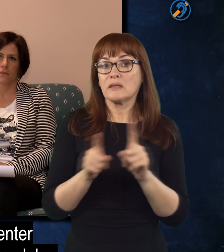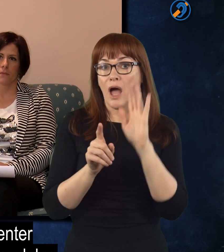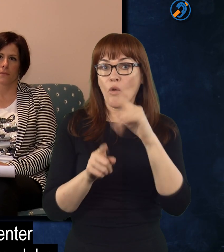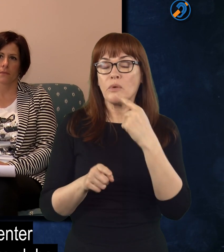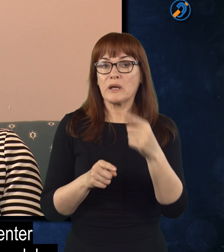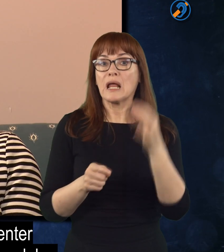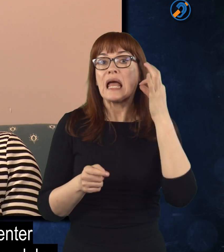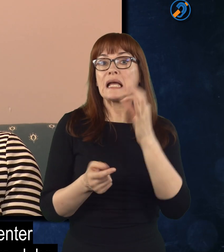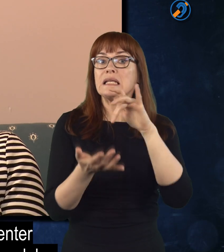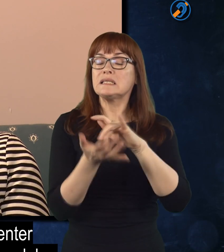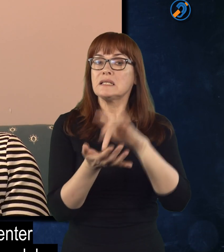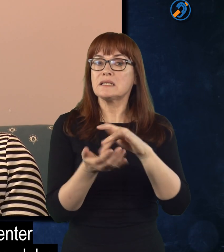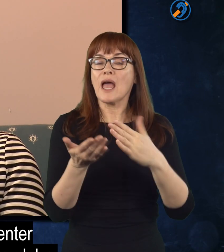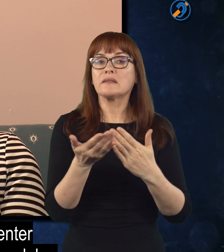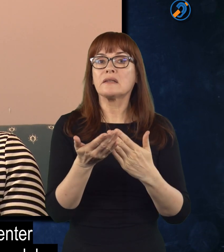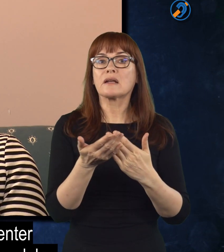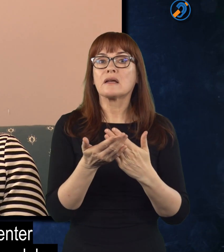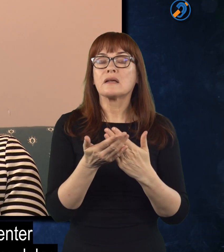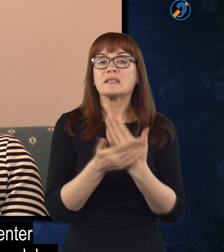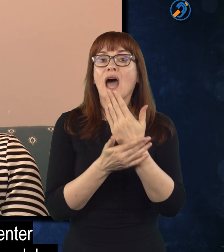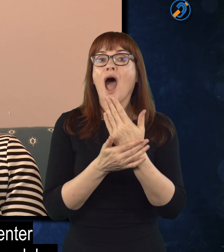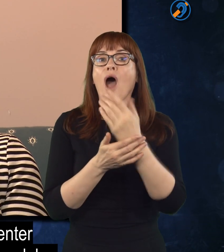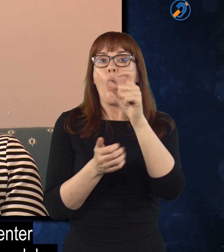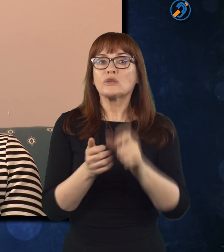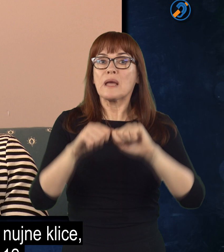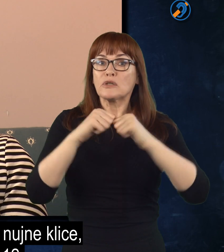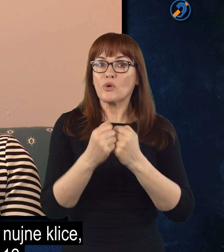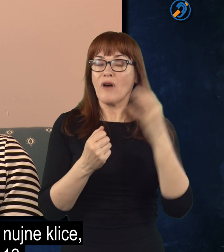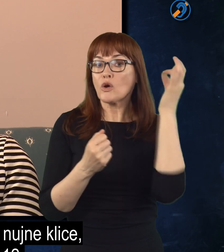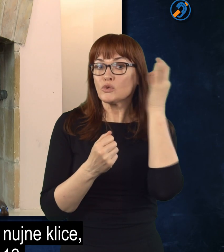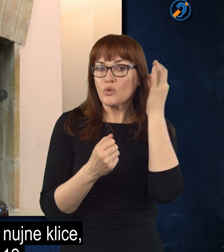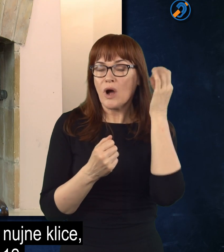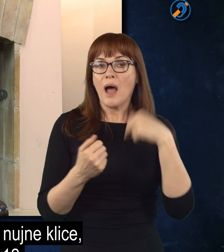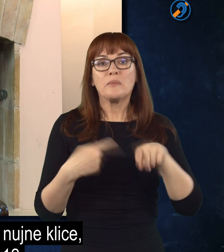glejte, zdaj bom tako rekla, to je klicni center za osebe z okvaro sluha. Mi nismo